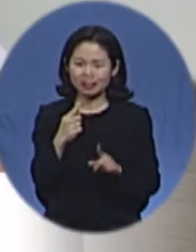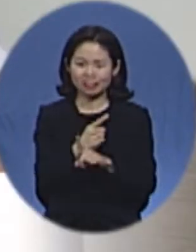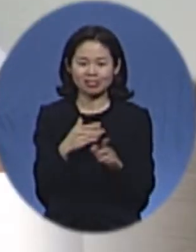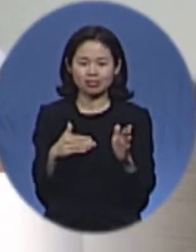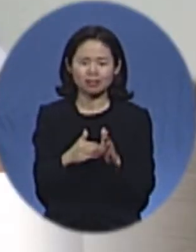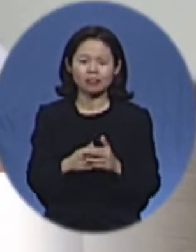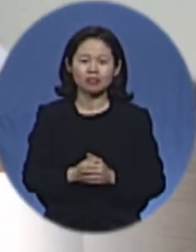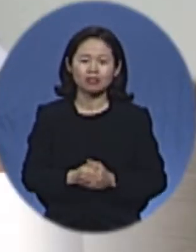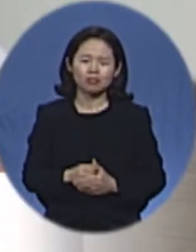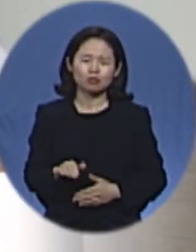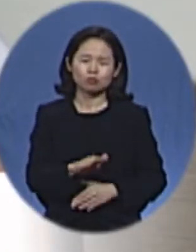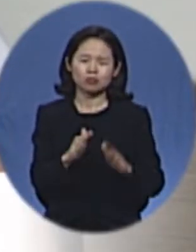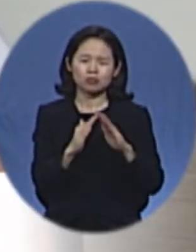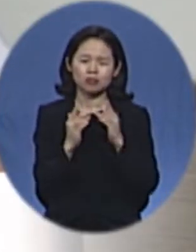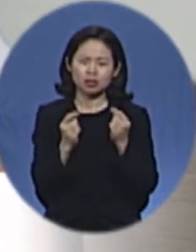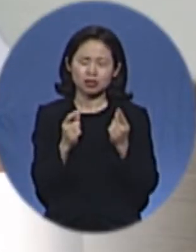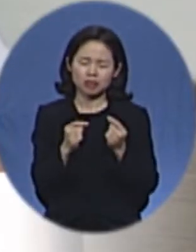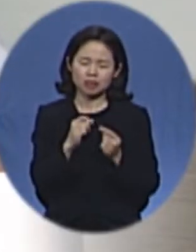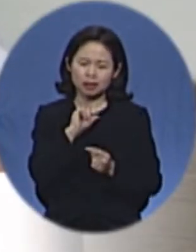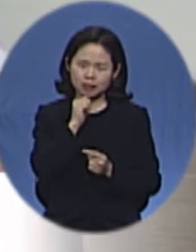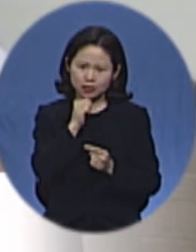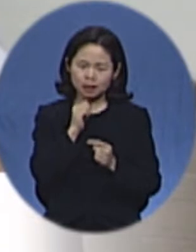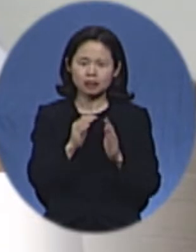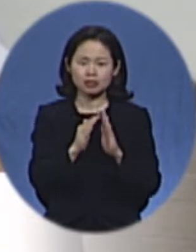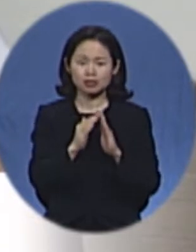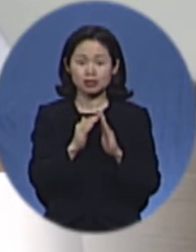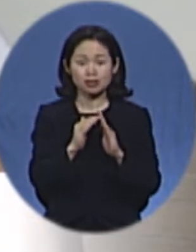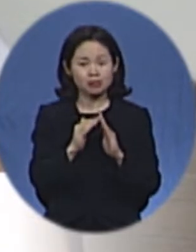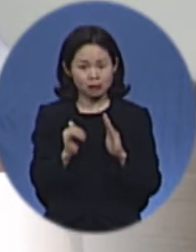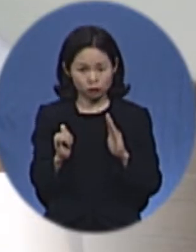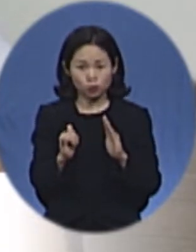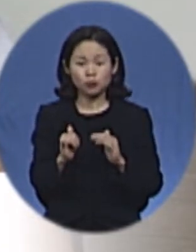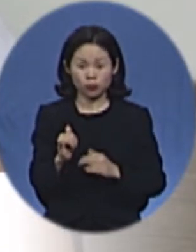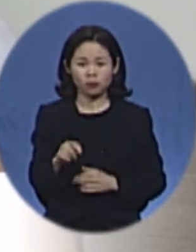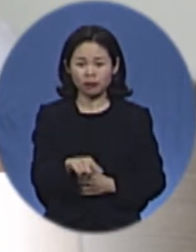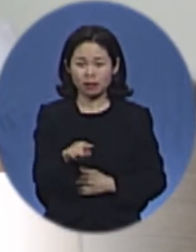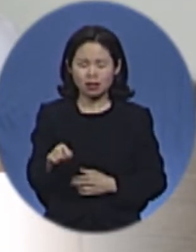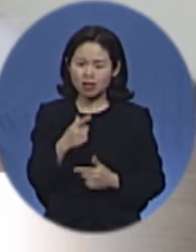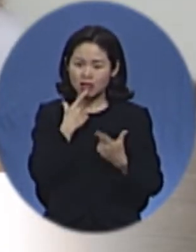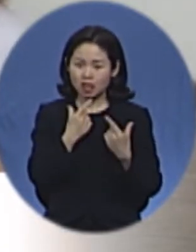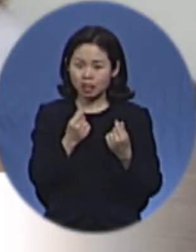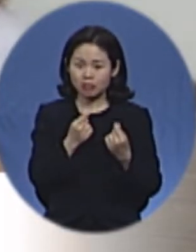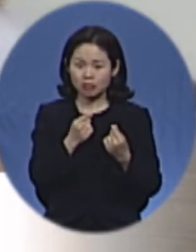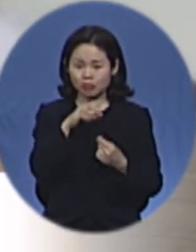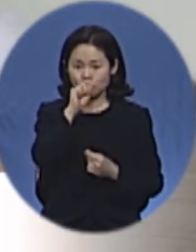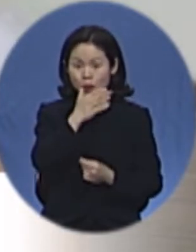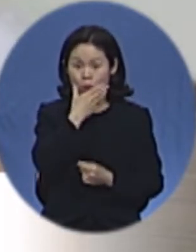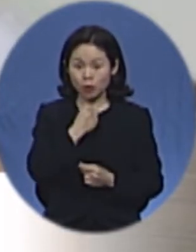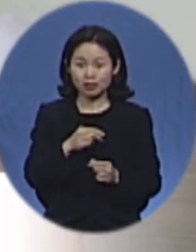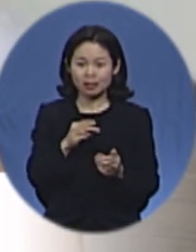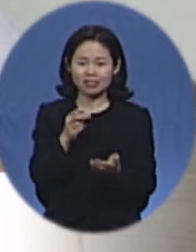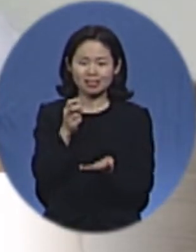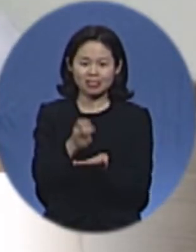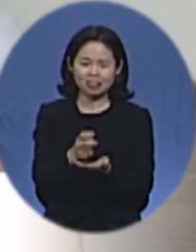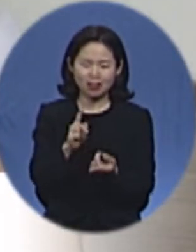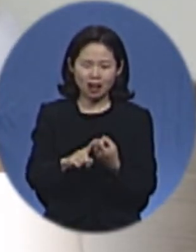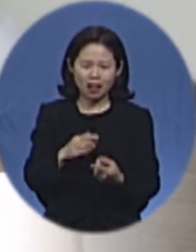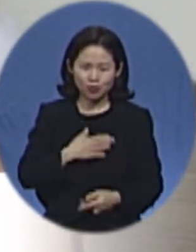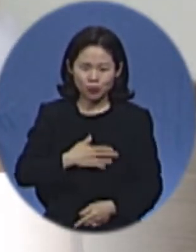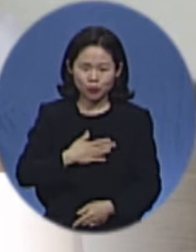저희같이 형편이 안 되는 사람이 이런 좋은 복지정책을 알아서